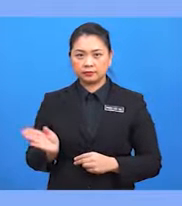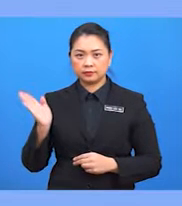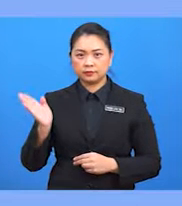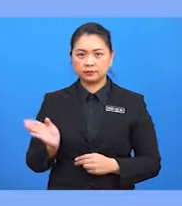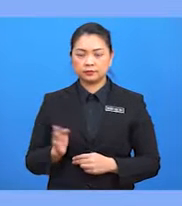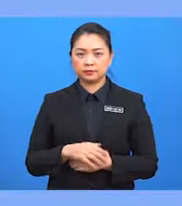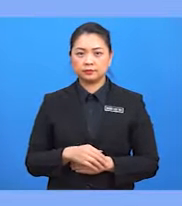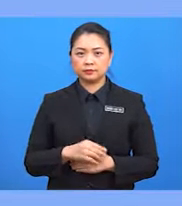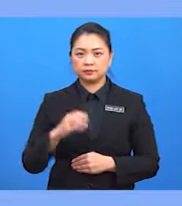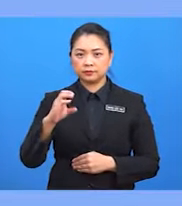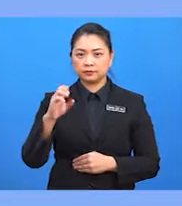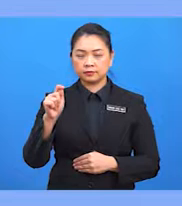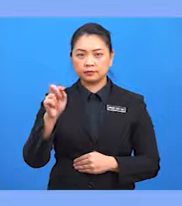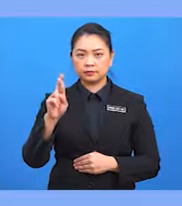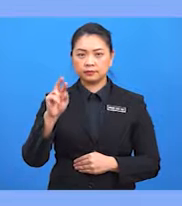untuk transform.